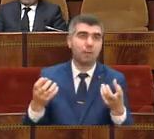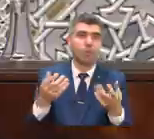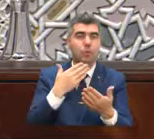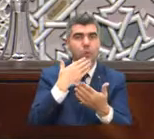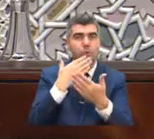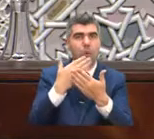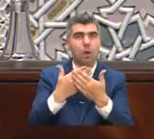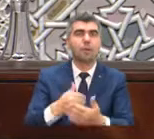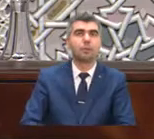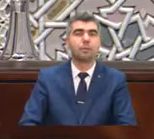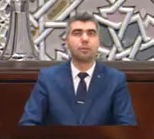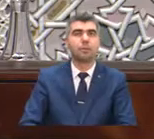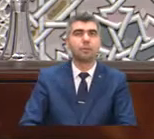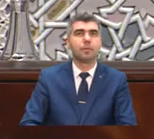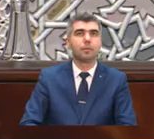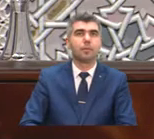المحترم.